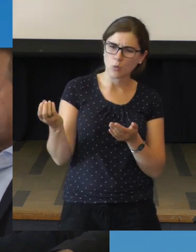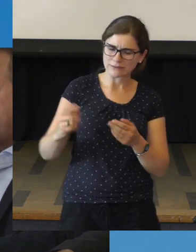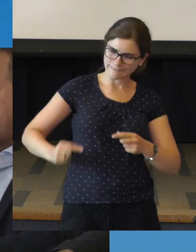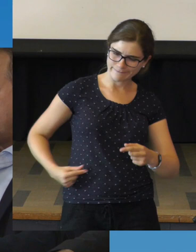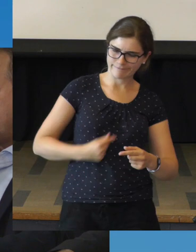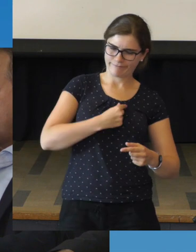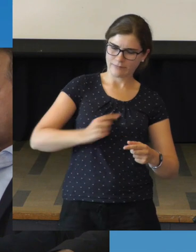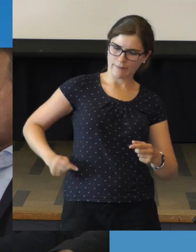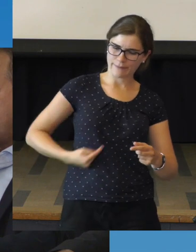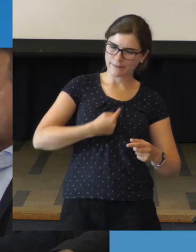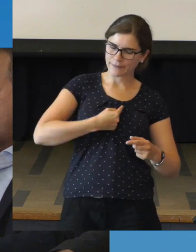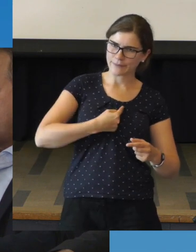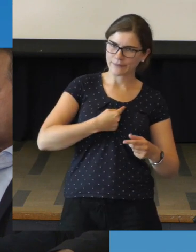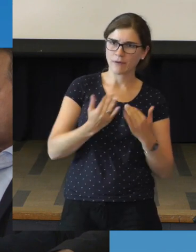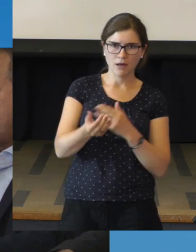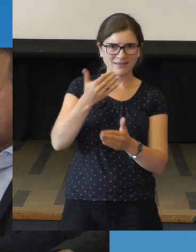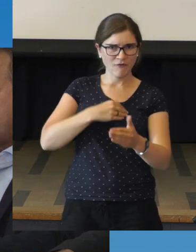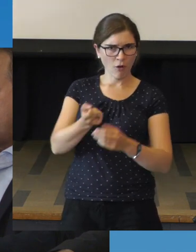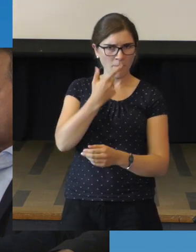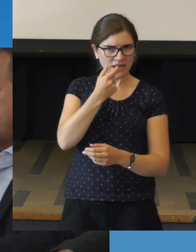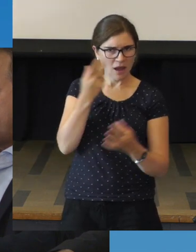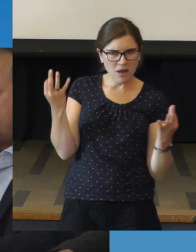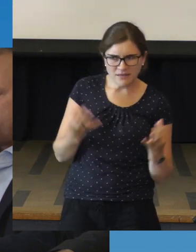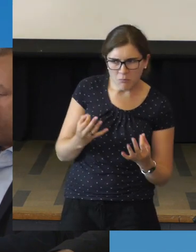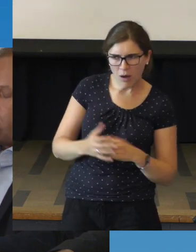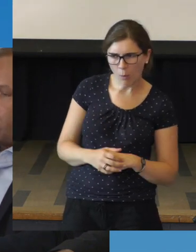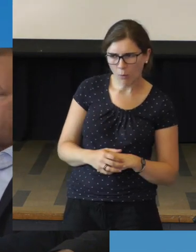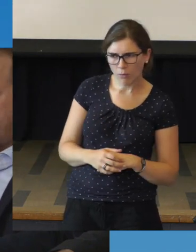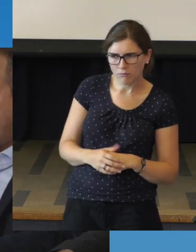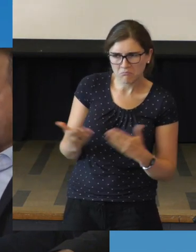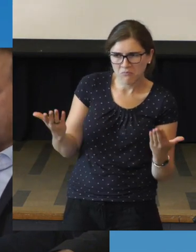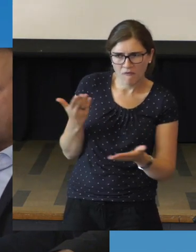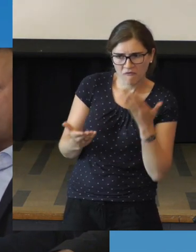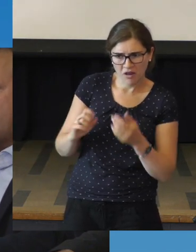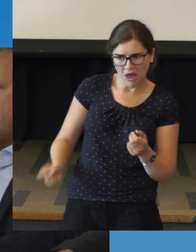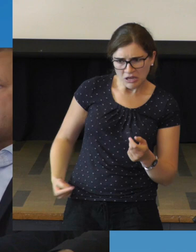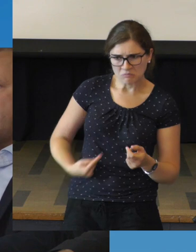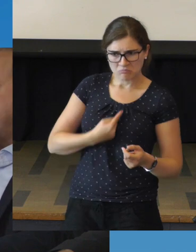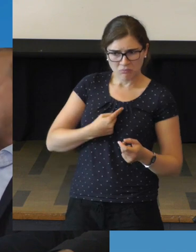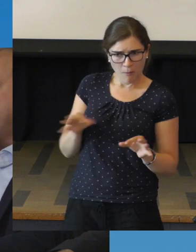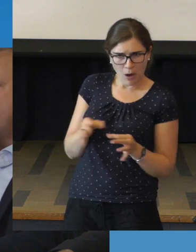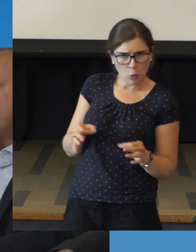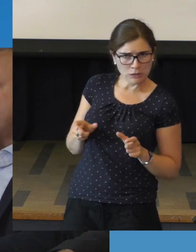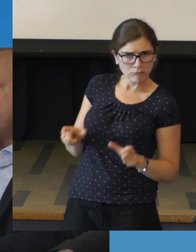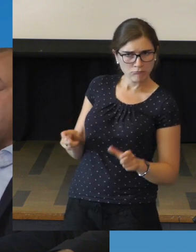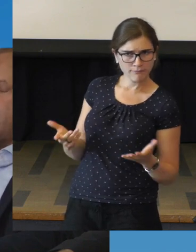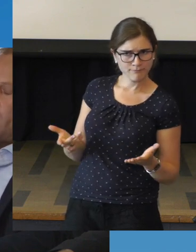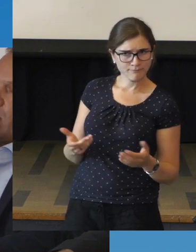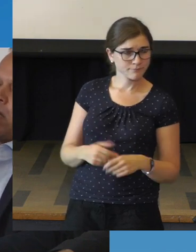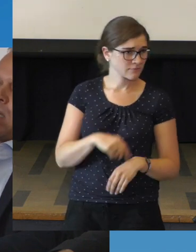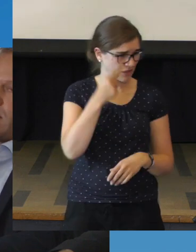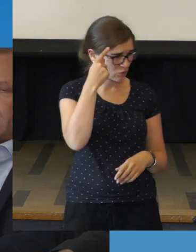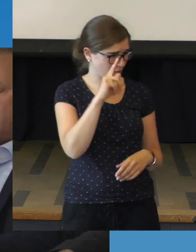Katheters Medikamente, mit denen man solche Dinge vielleicht unnötig machen könnte? Sie meinen die Katheteruntersuchung als